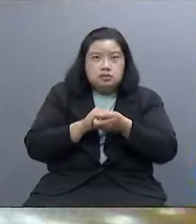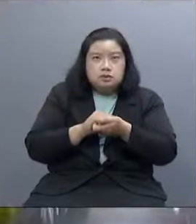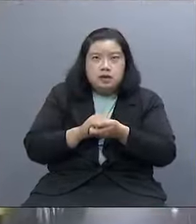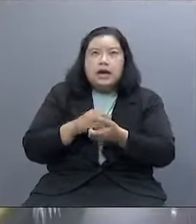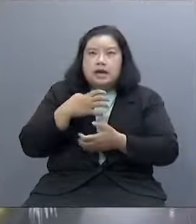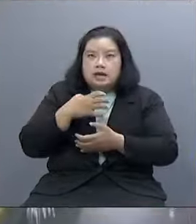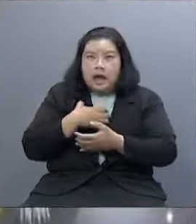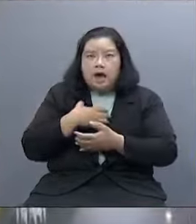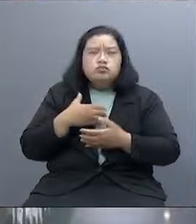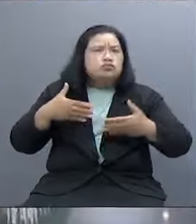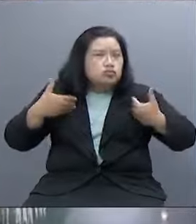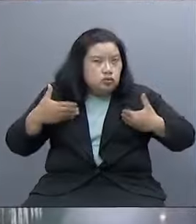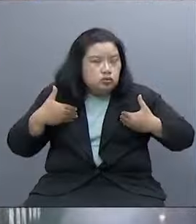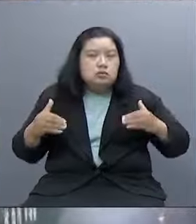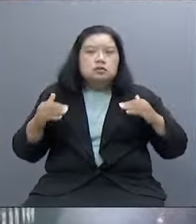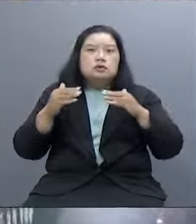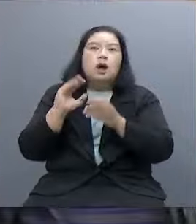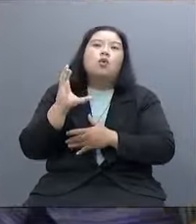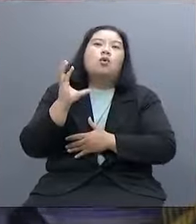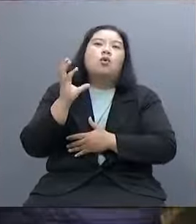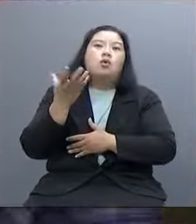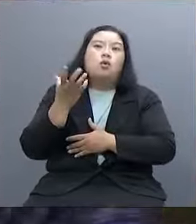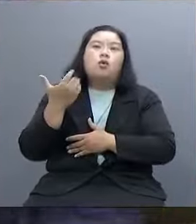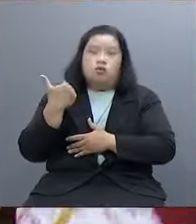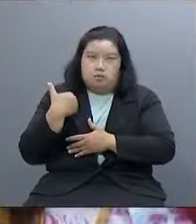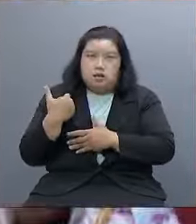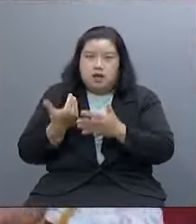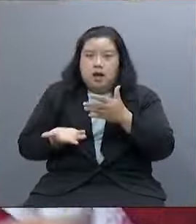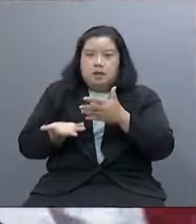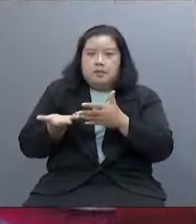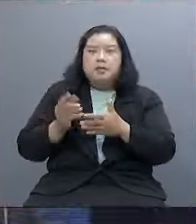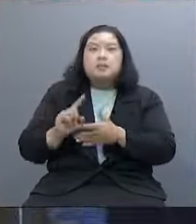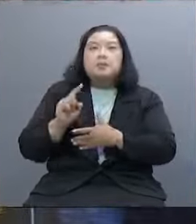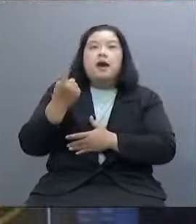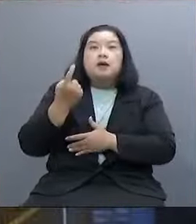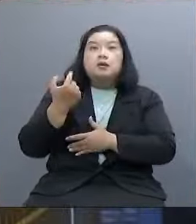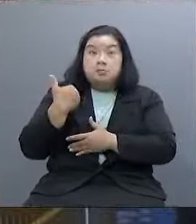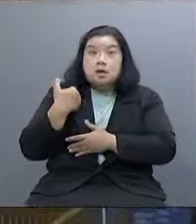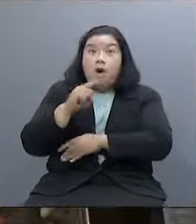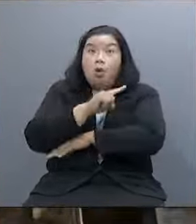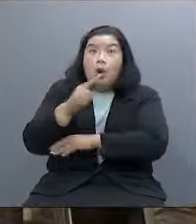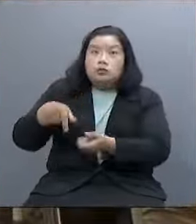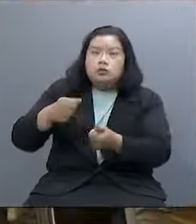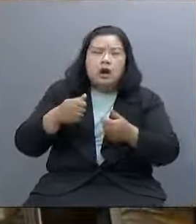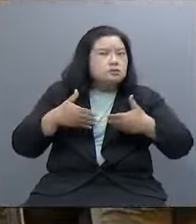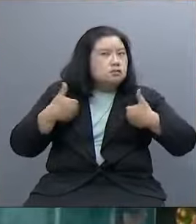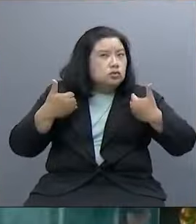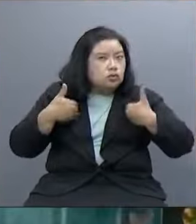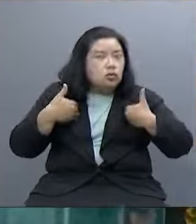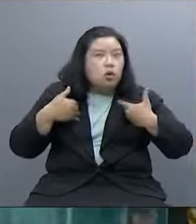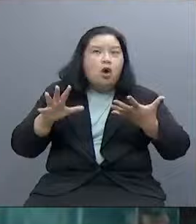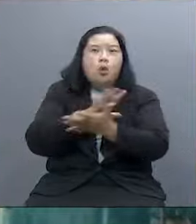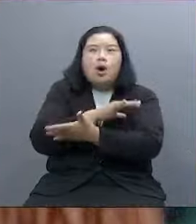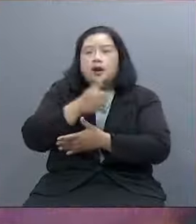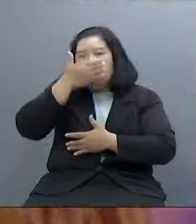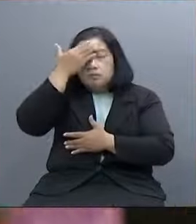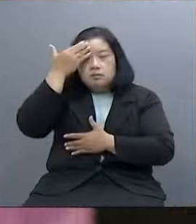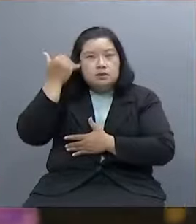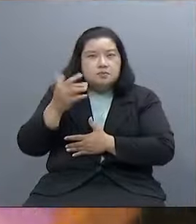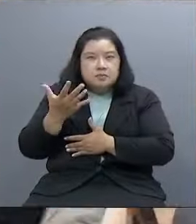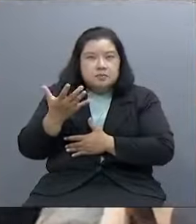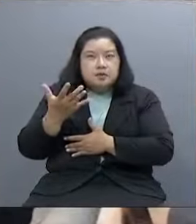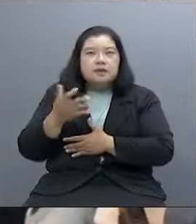ติวัลระดับโลกด้วยแนวคิดไทยคอนิกสงกรานต์เซเลเบรชั่นรื่นเริงมหาสงกรานต์สานต่อตำนานมรดกโลกชวนนักท่องเที่